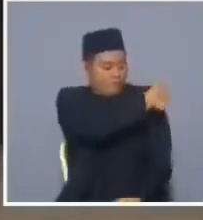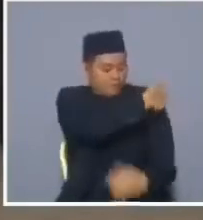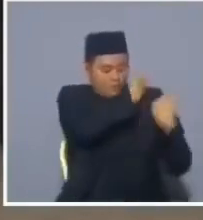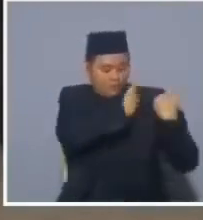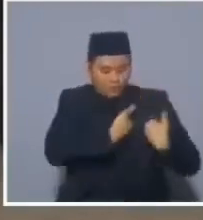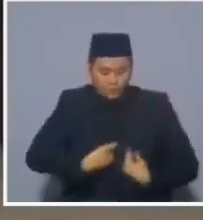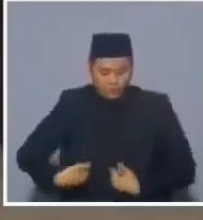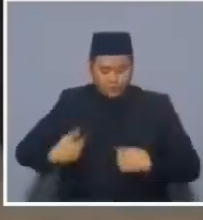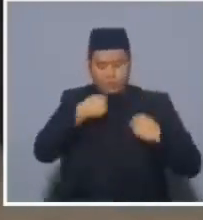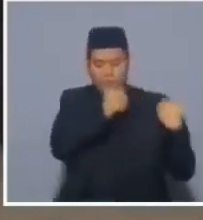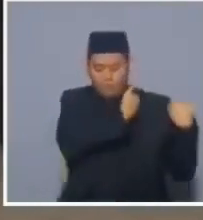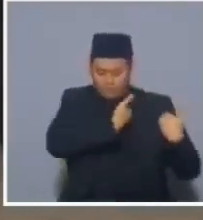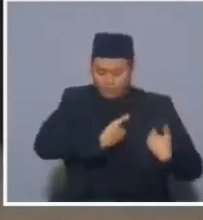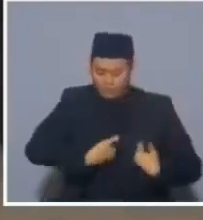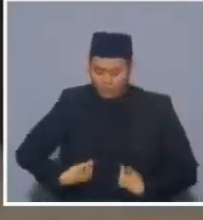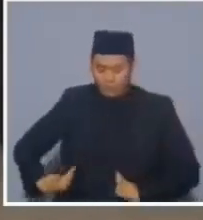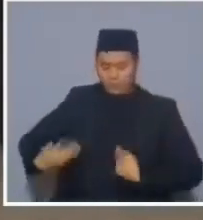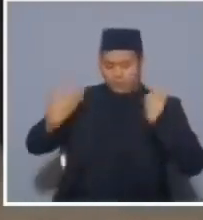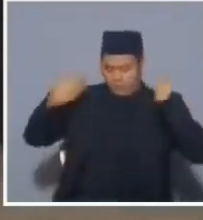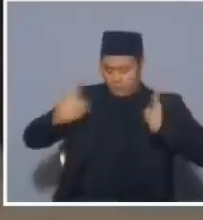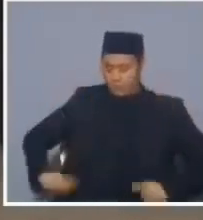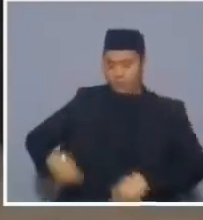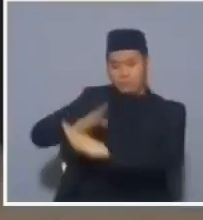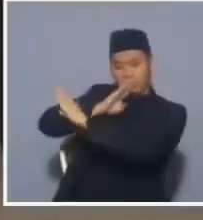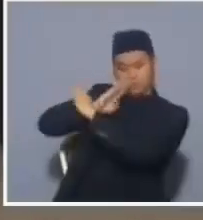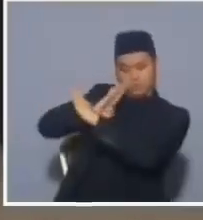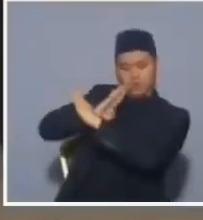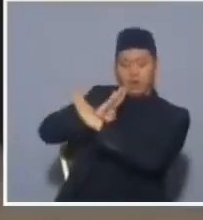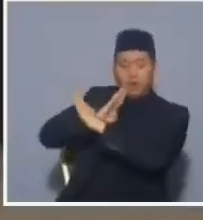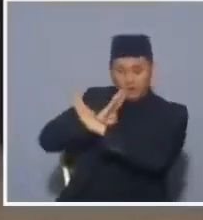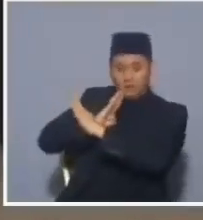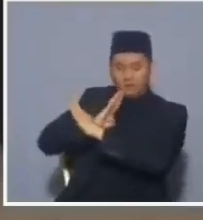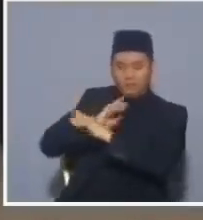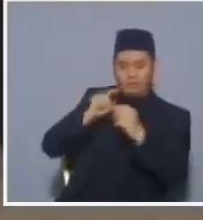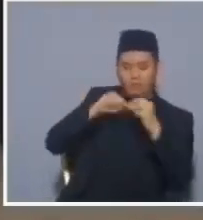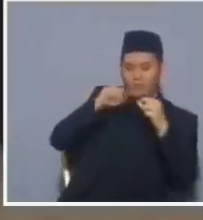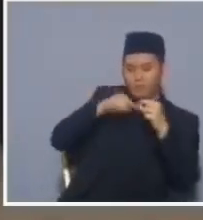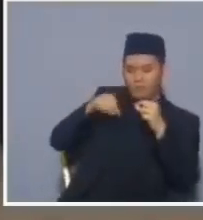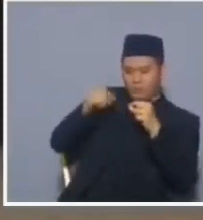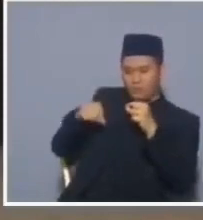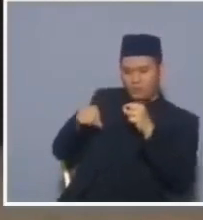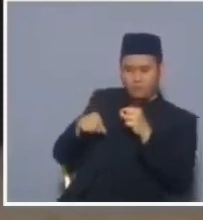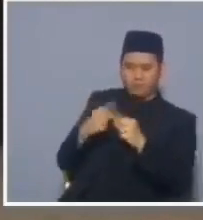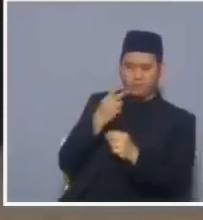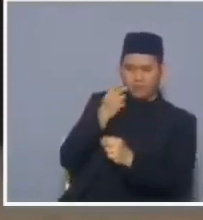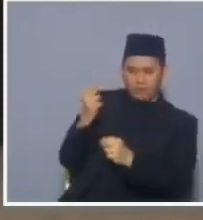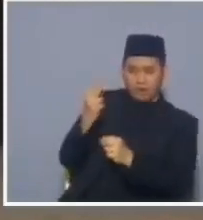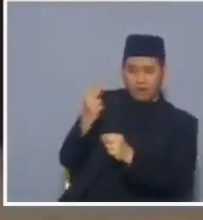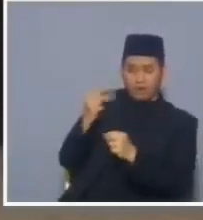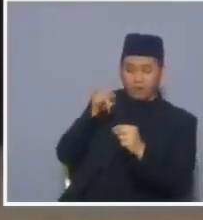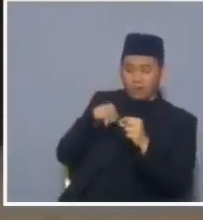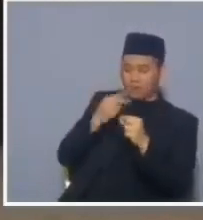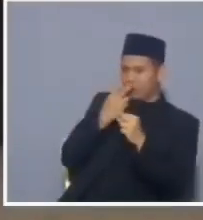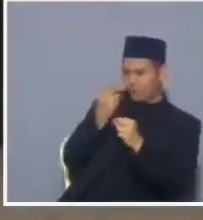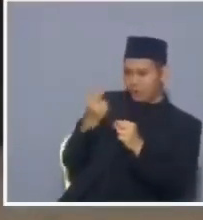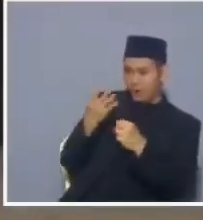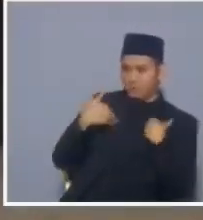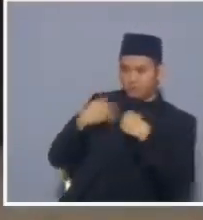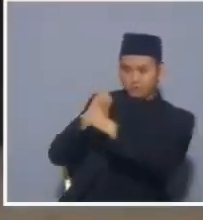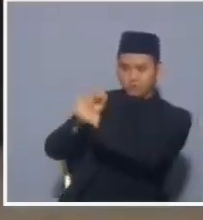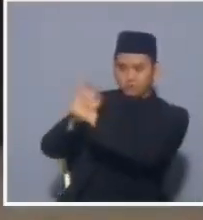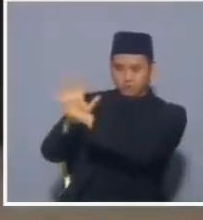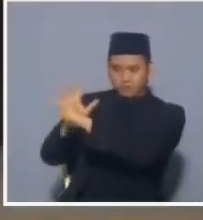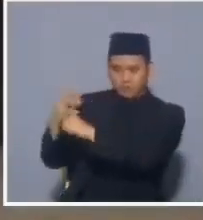antibody yang dapat mengenal virus ini sekiranya virus yang sebenar itu datang. Dan hasil daripada antibody dan juga